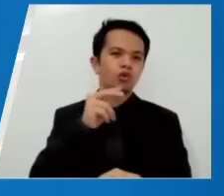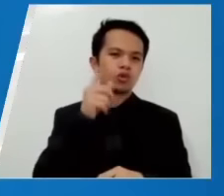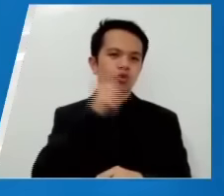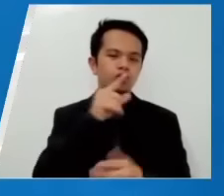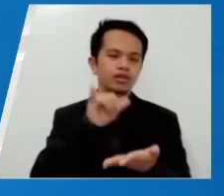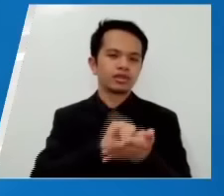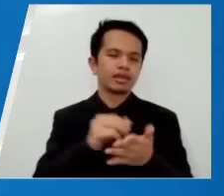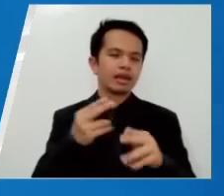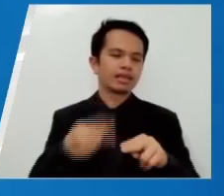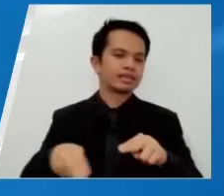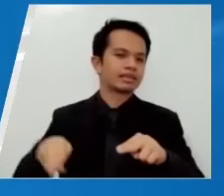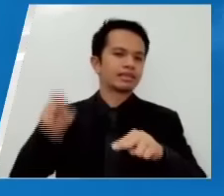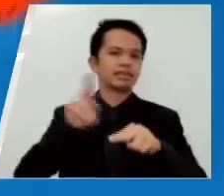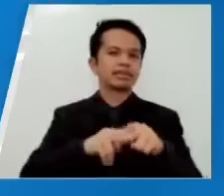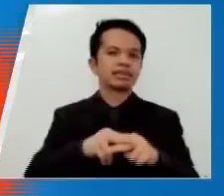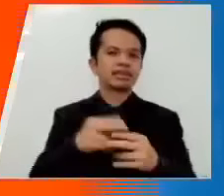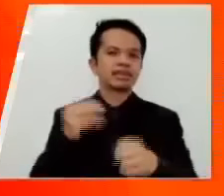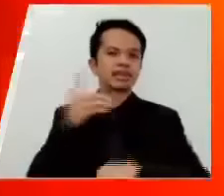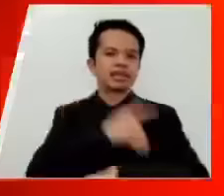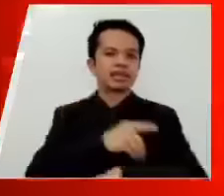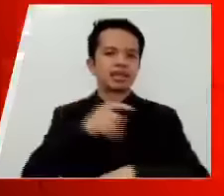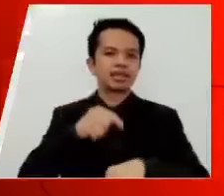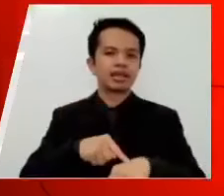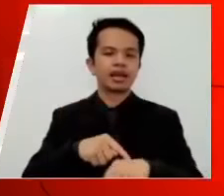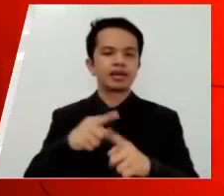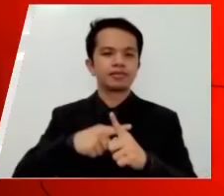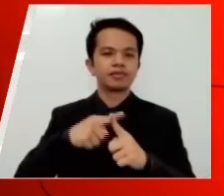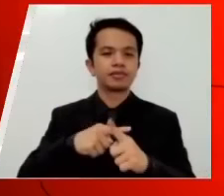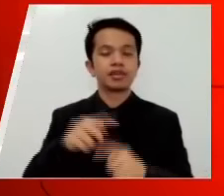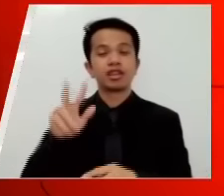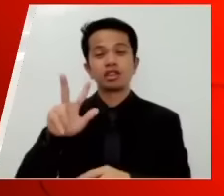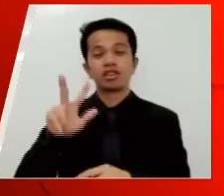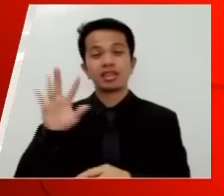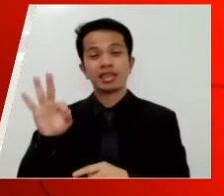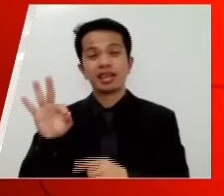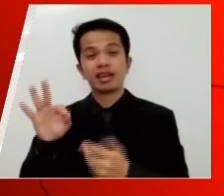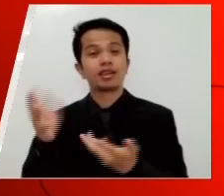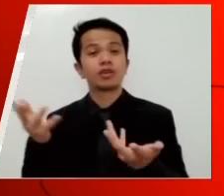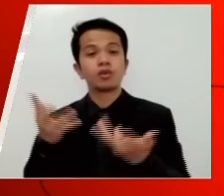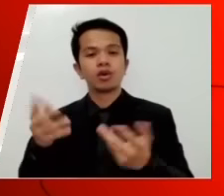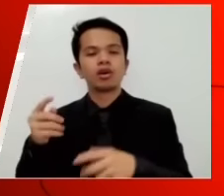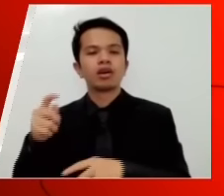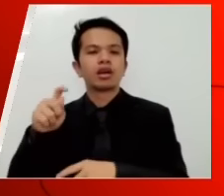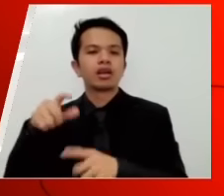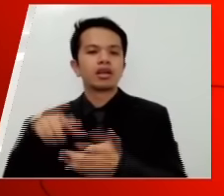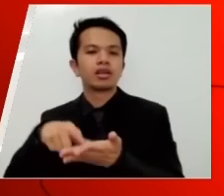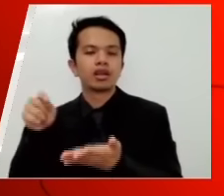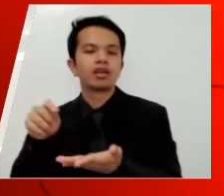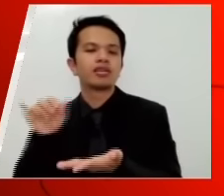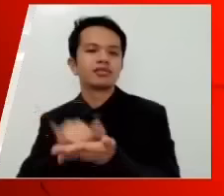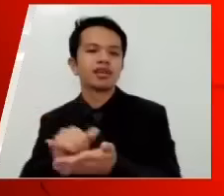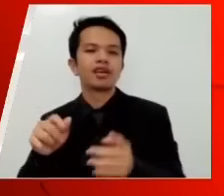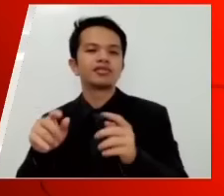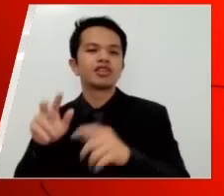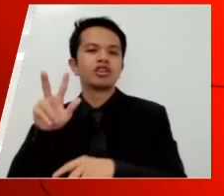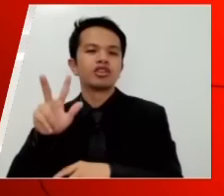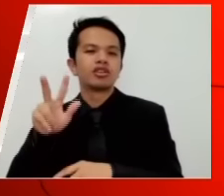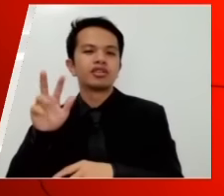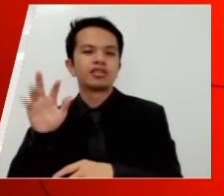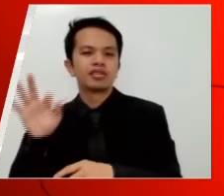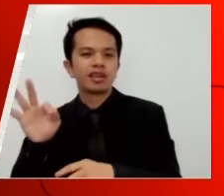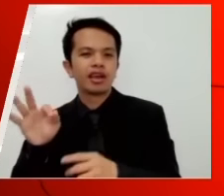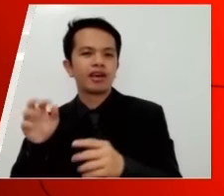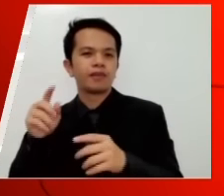daytime temperature ngayong taon. 39.6 degrees naman sa Camiling Tarlac, lampas sa 39.4 degrees na forecast para